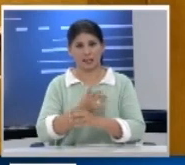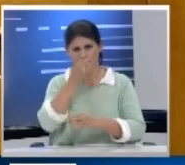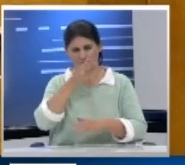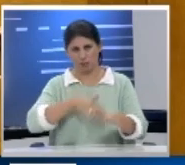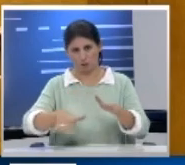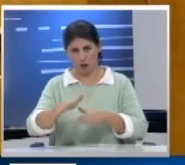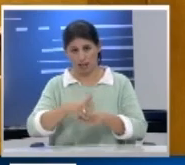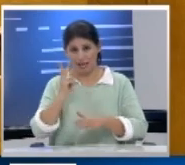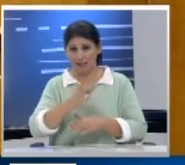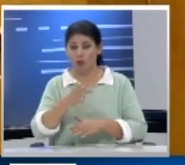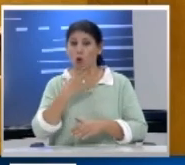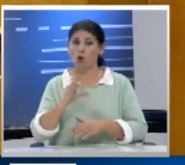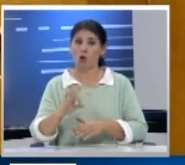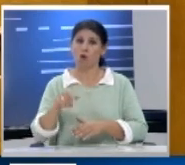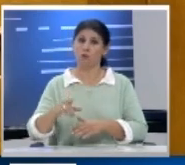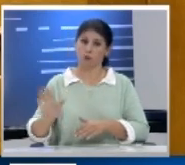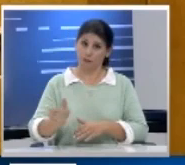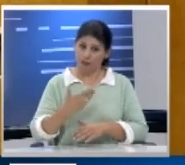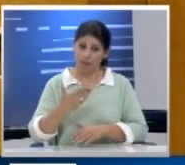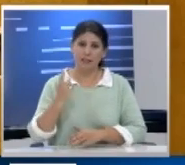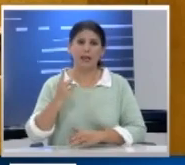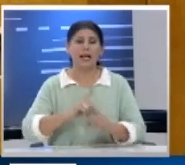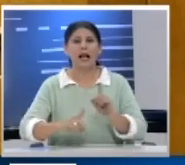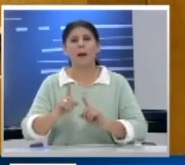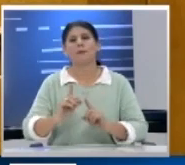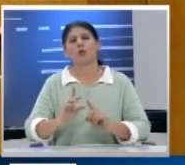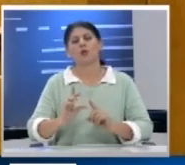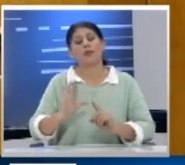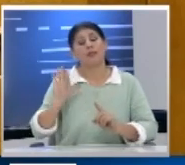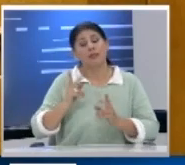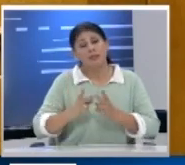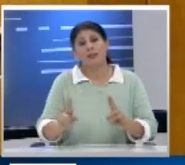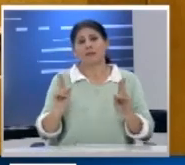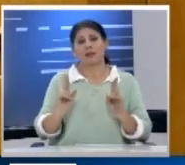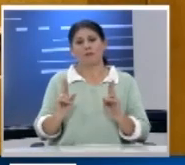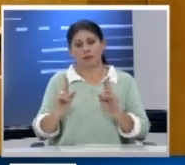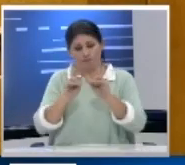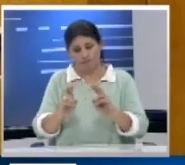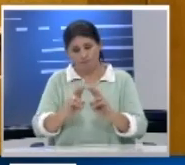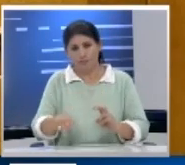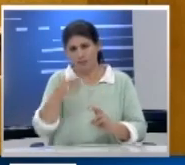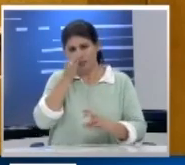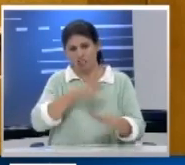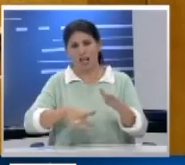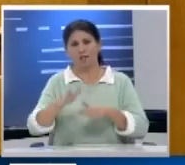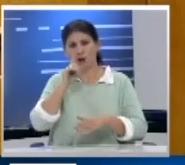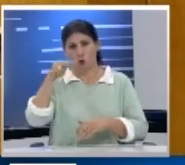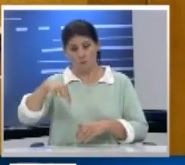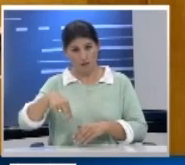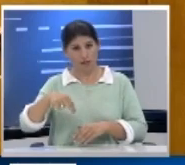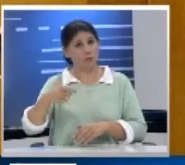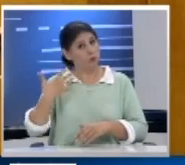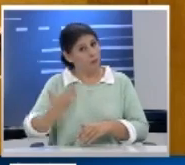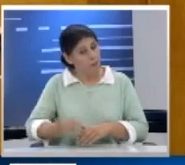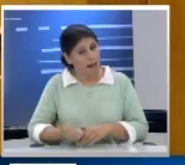ευθύνες πολιτικών προσώπων. Σήμερα η κυρία Ράκη... Κύριε Τζανακόπλε, έχετε φτάσει τα 14 λεπτά. Τη θεωρία